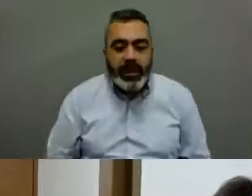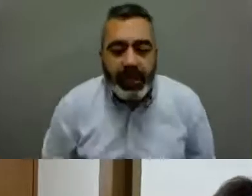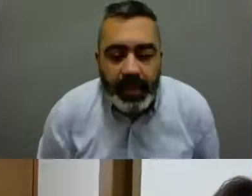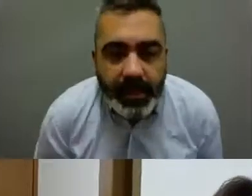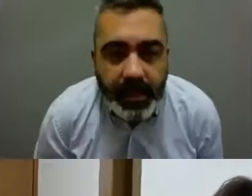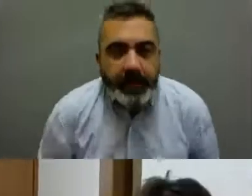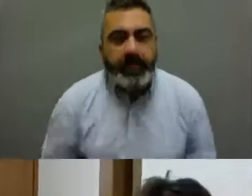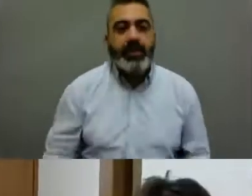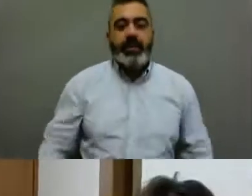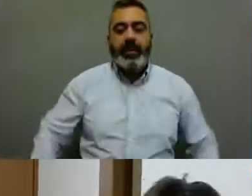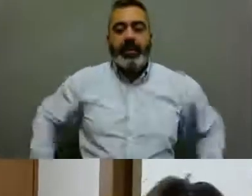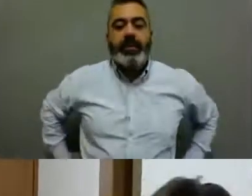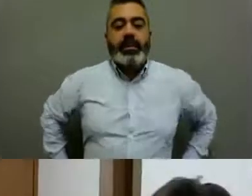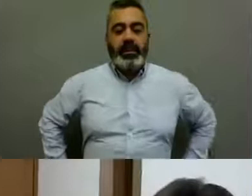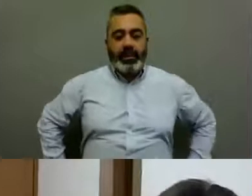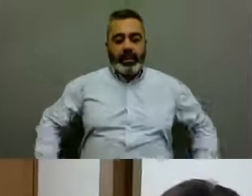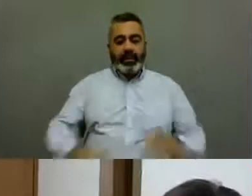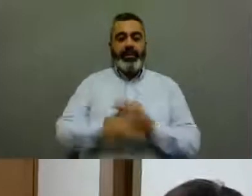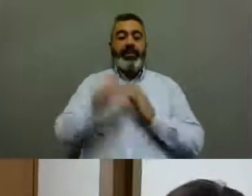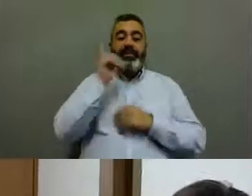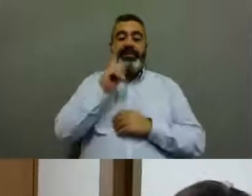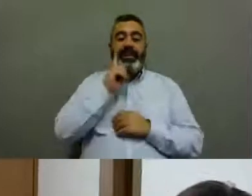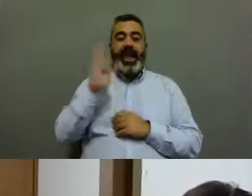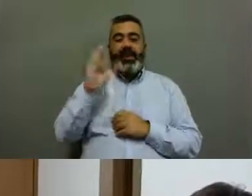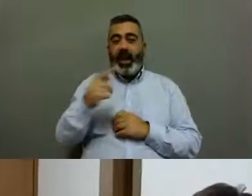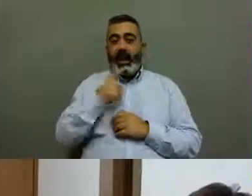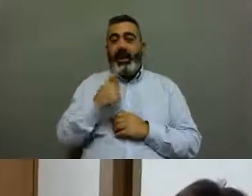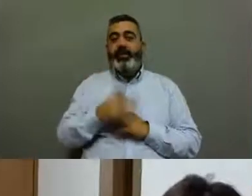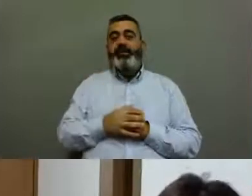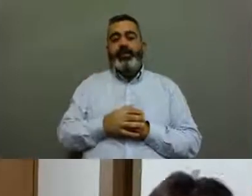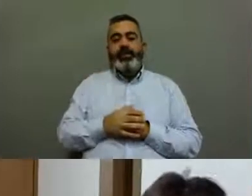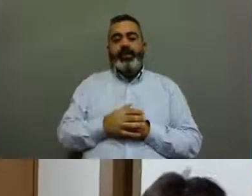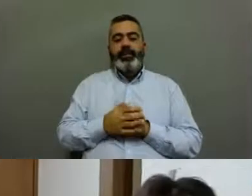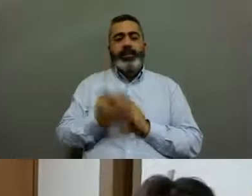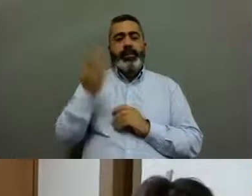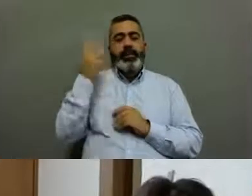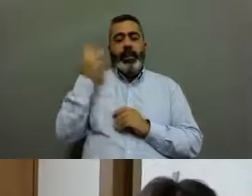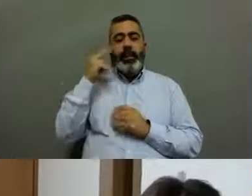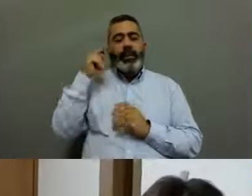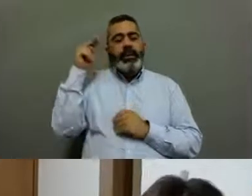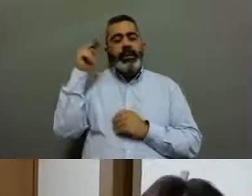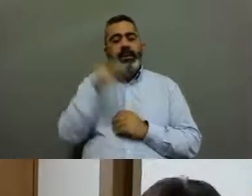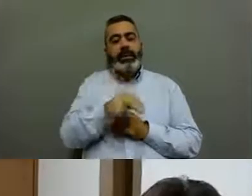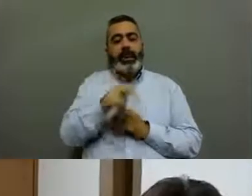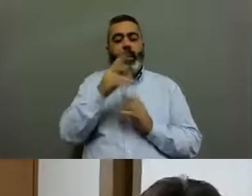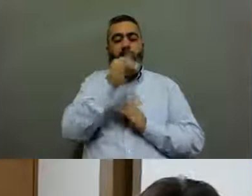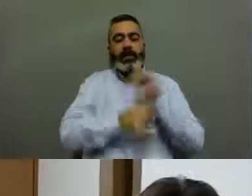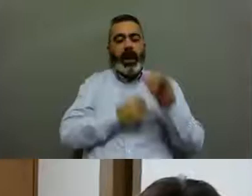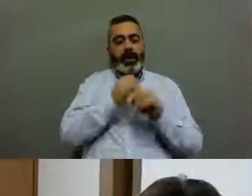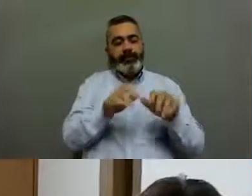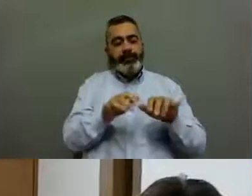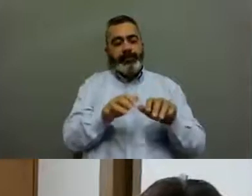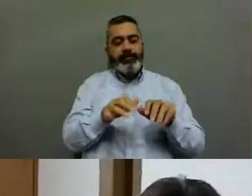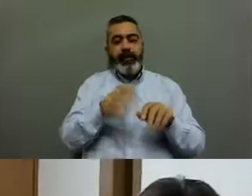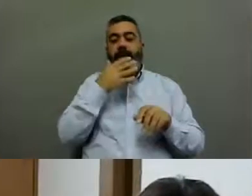Ωραία. Σίγουρα υπάρχει κάποια στιγμή, κοίταζα λίγο στο διαδίκτυο, γιατί υπάρχουν και